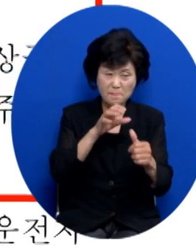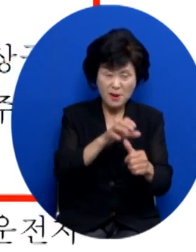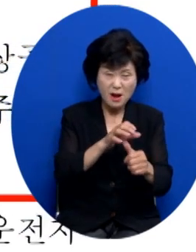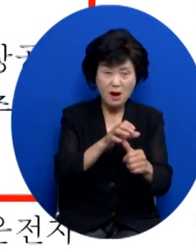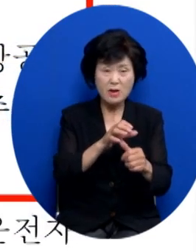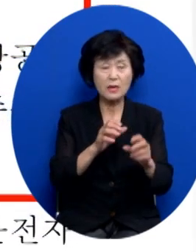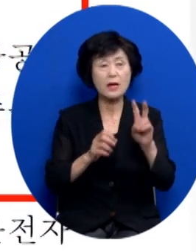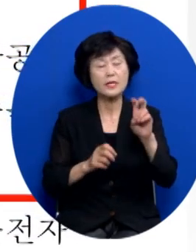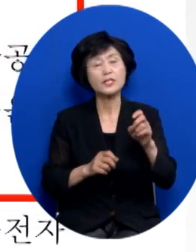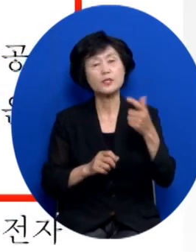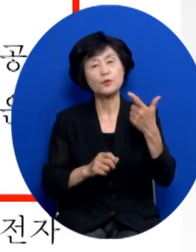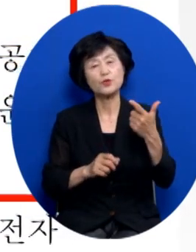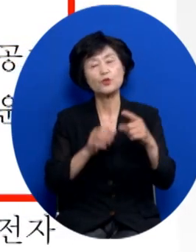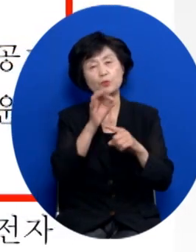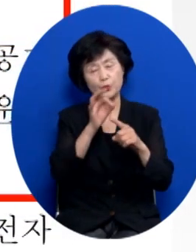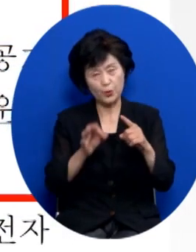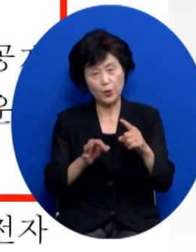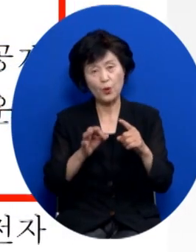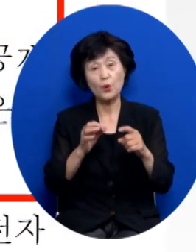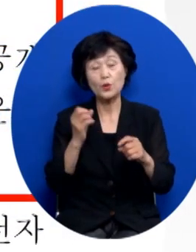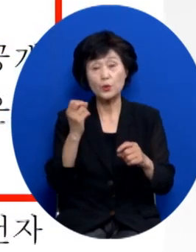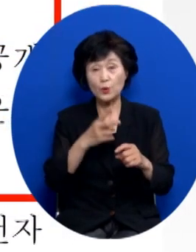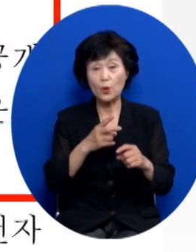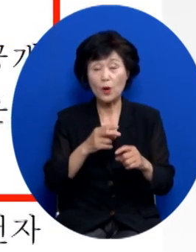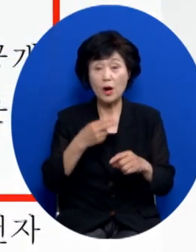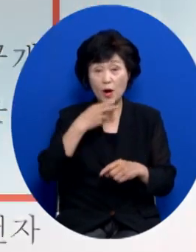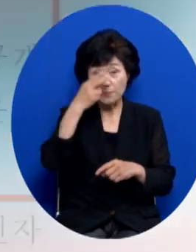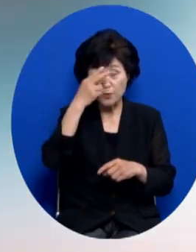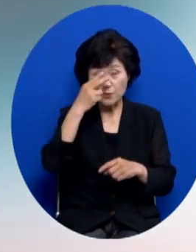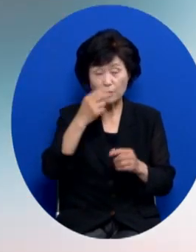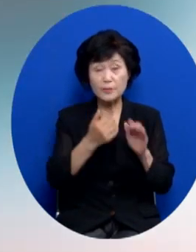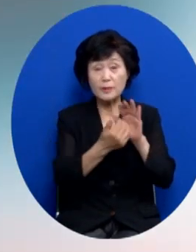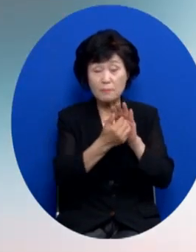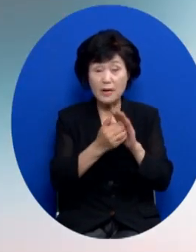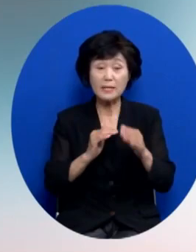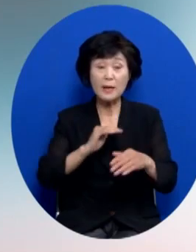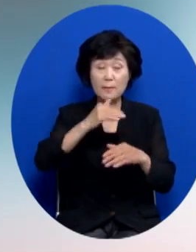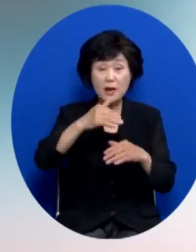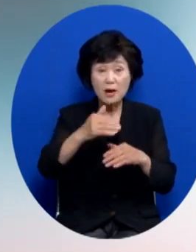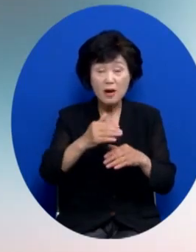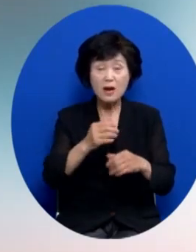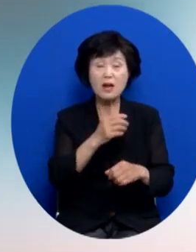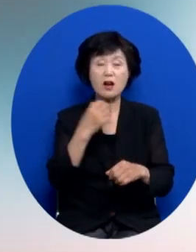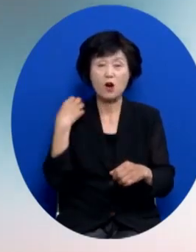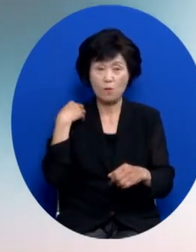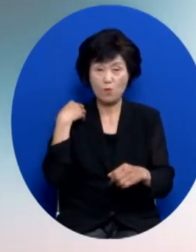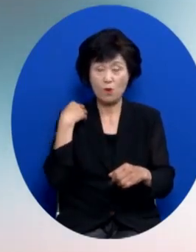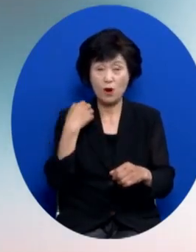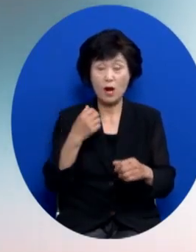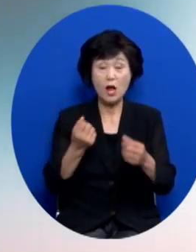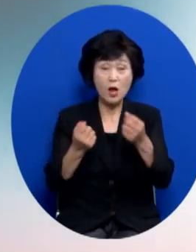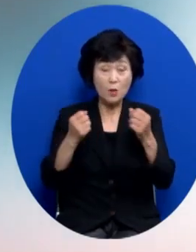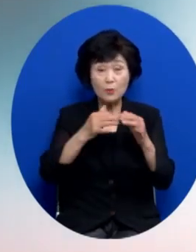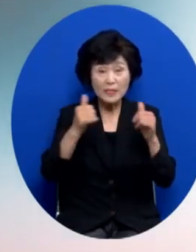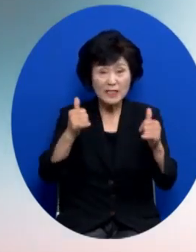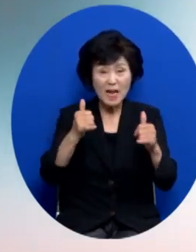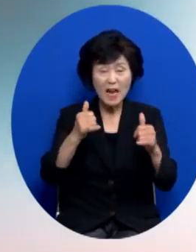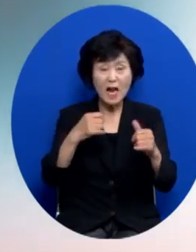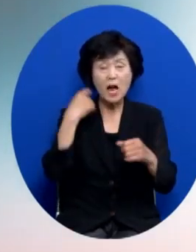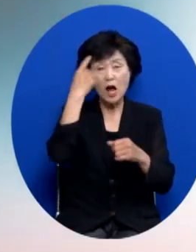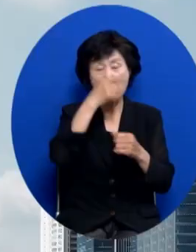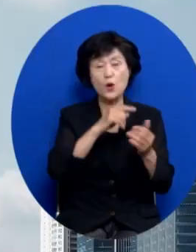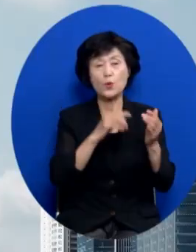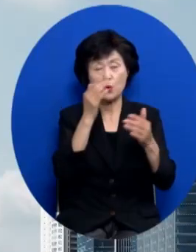약 26%로 가장 높았으며 음주운전 방지 장치 의무화와 음주운전자 신상 공개 등이 뒤를